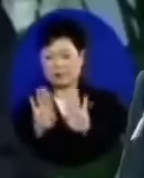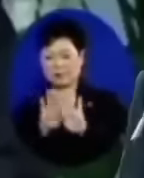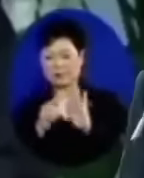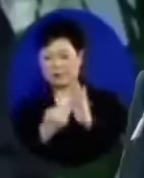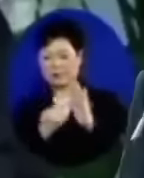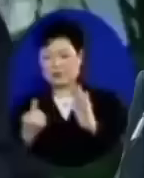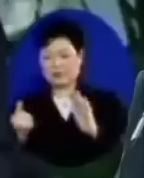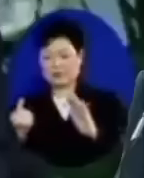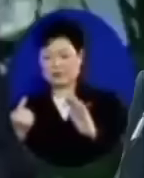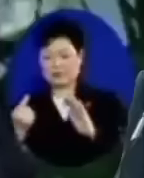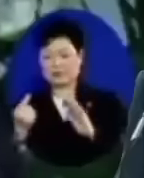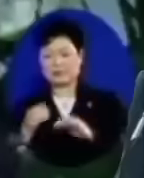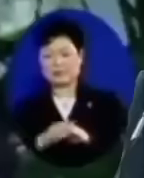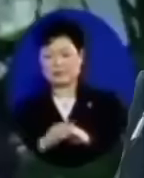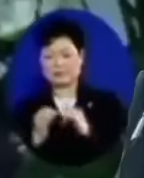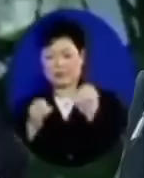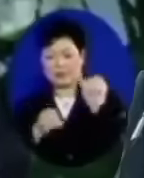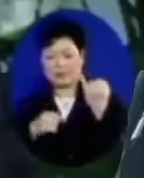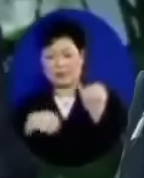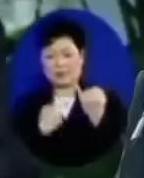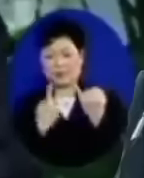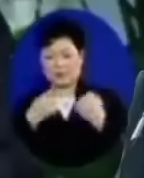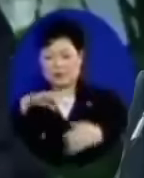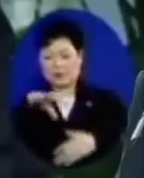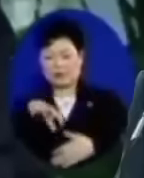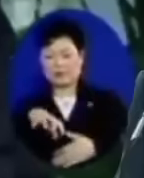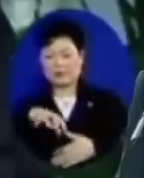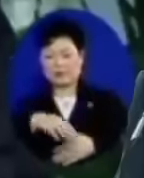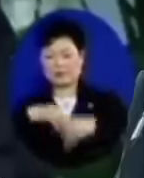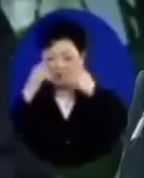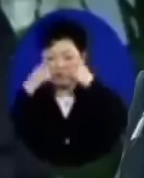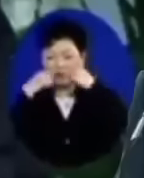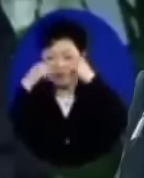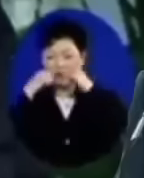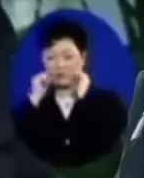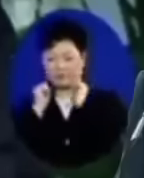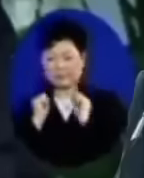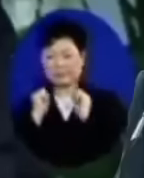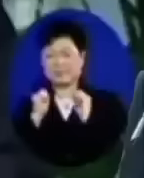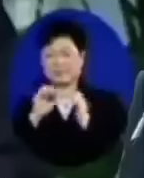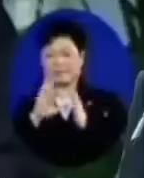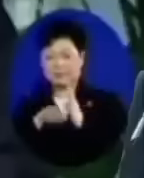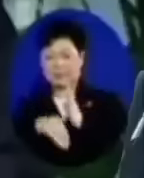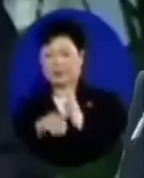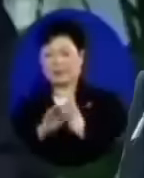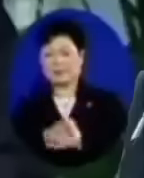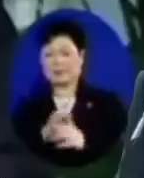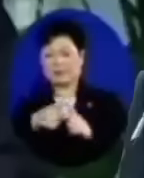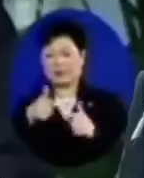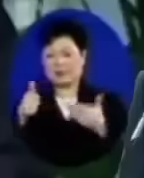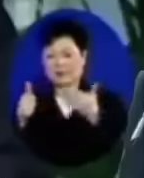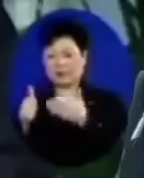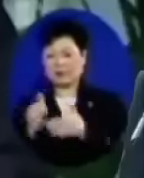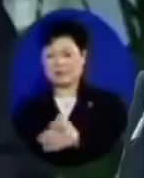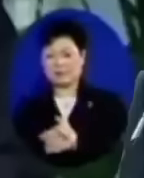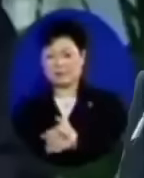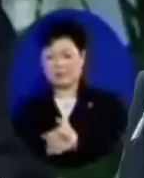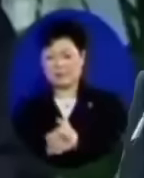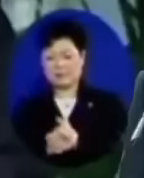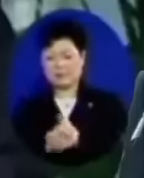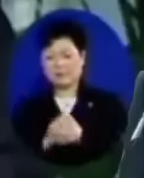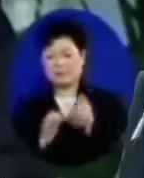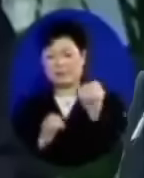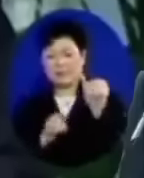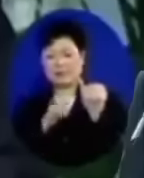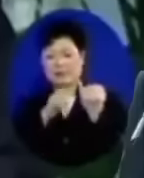집으로 돌아가고 막달라 마리아는 혼자 그 앞에 앉아서 울고 있었습니다. 그때 예수님께서 막달라 마리아에게